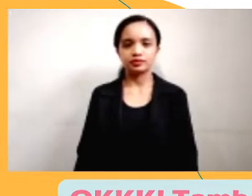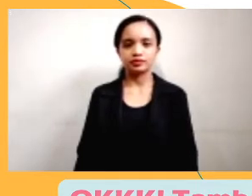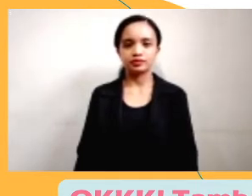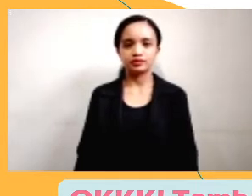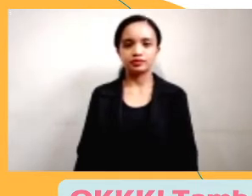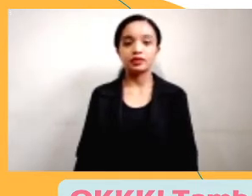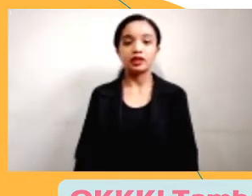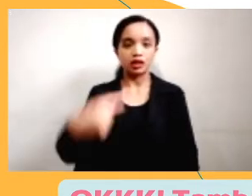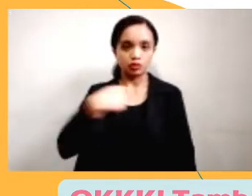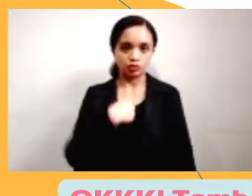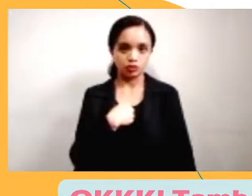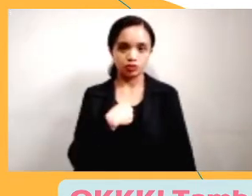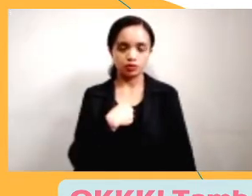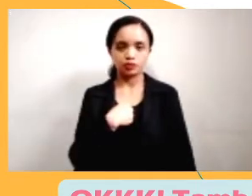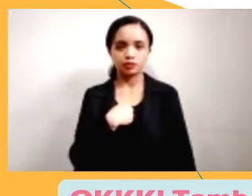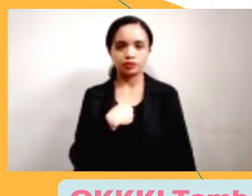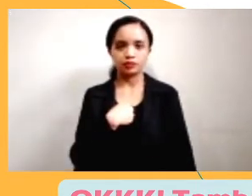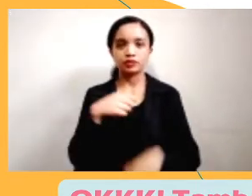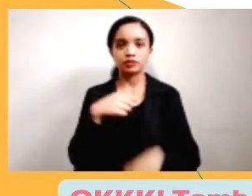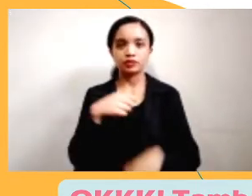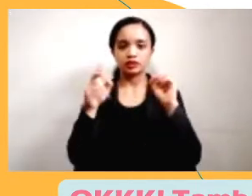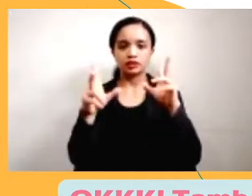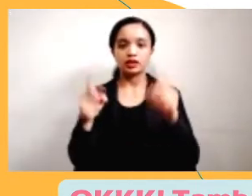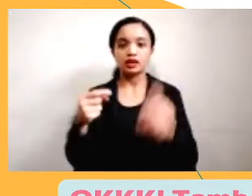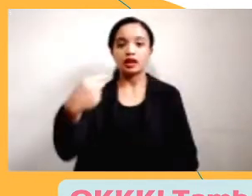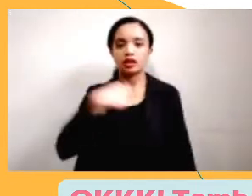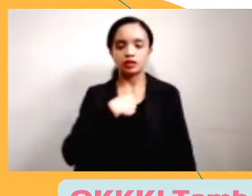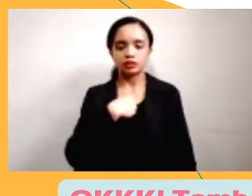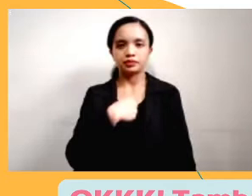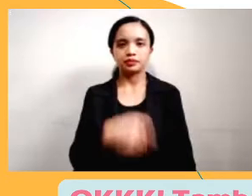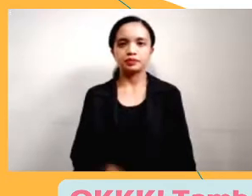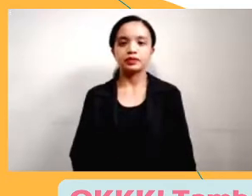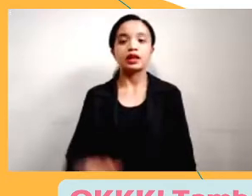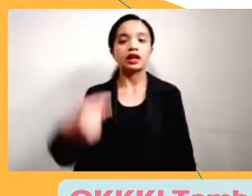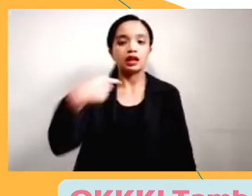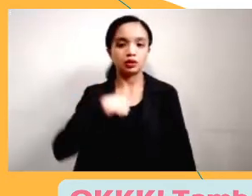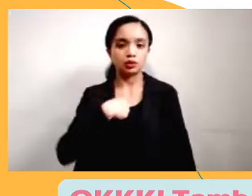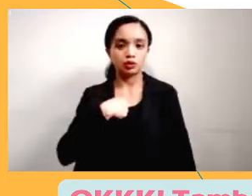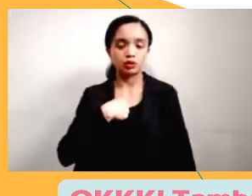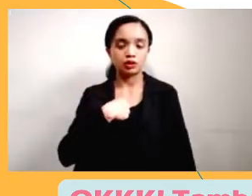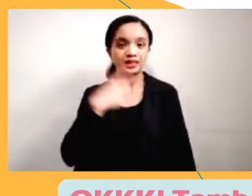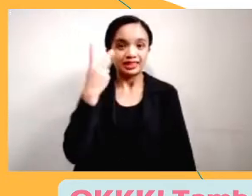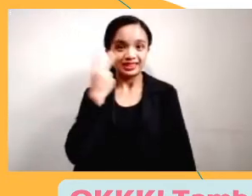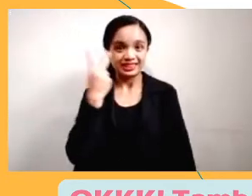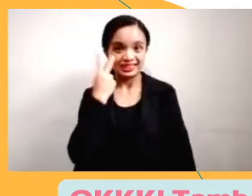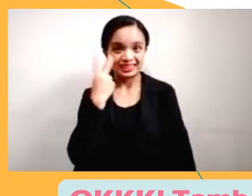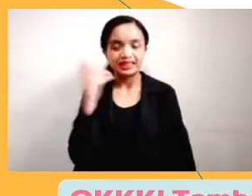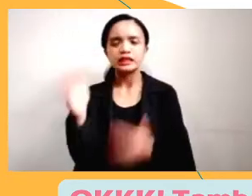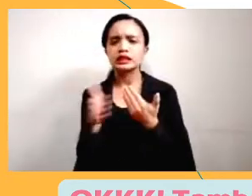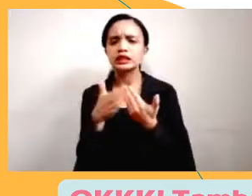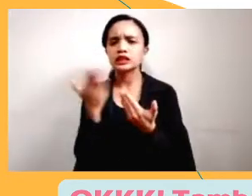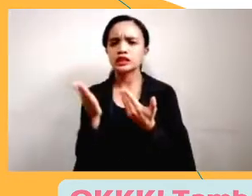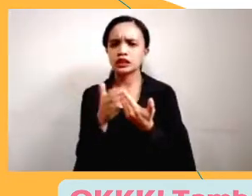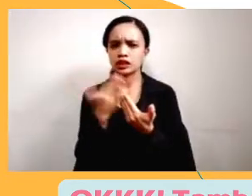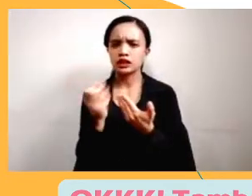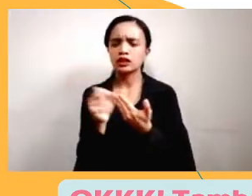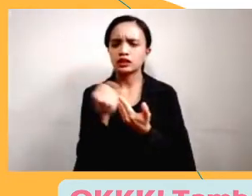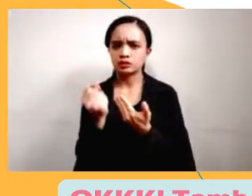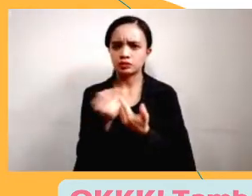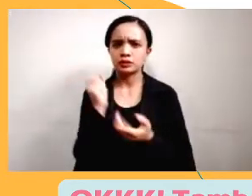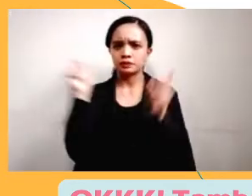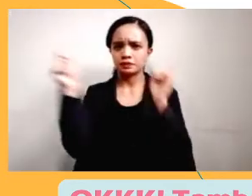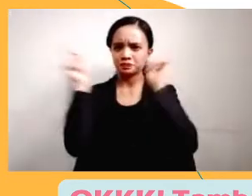Ako. Okay? Punta tayo sa ako. Ako. Ito yung pinakasimple na gesture natin,